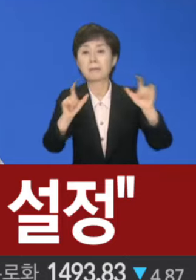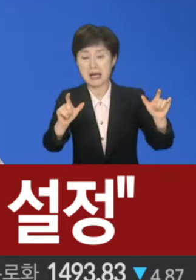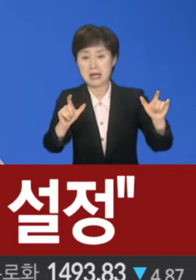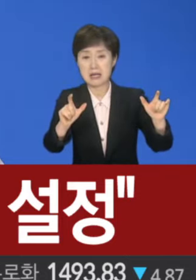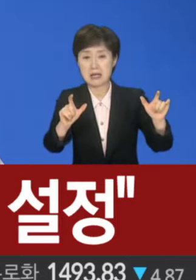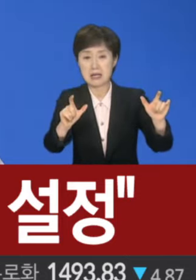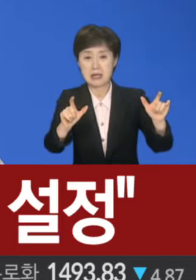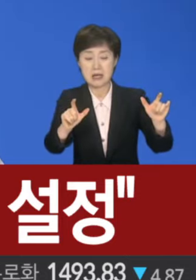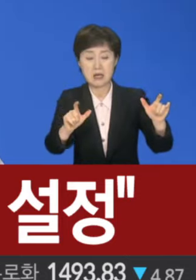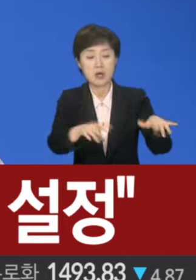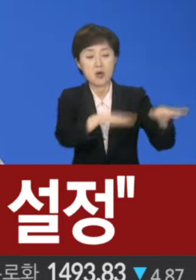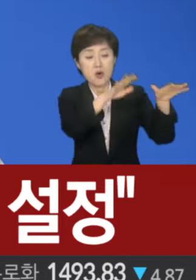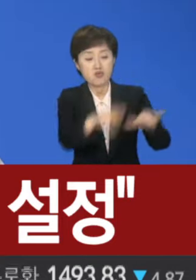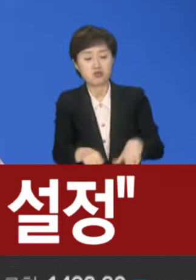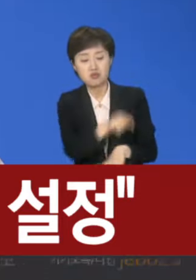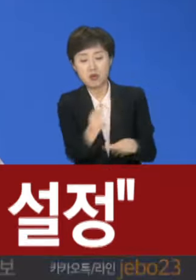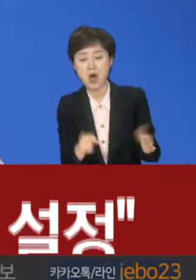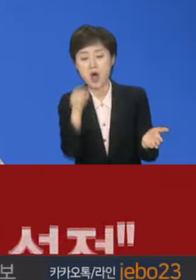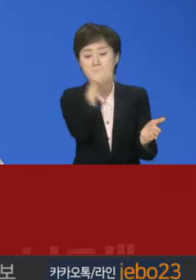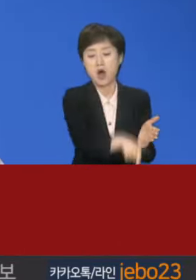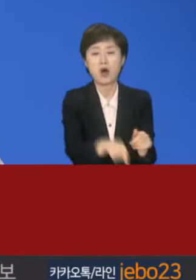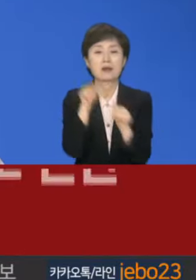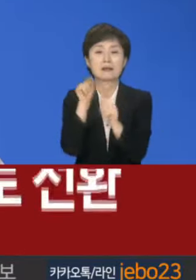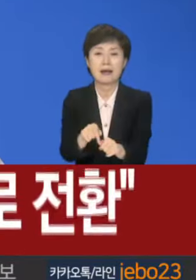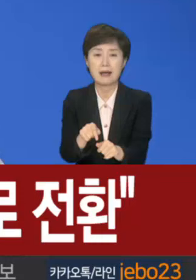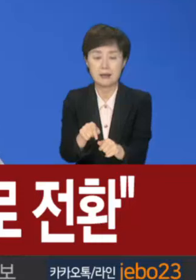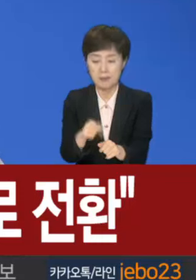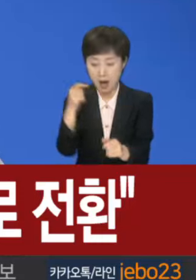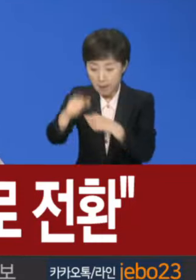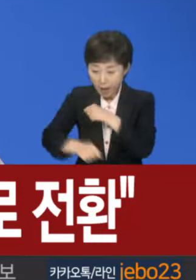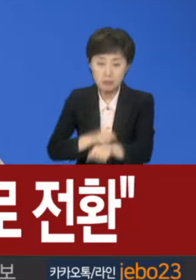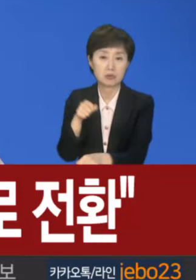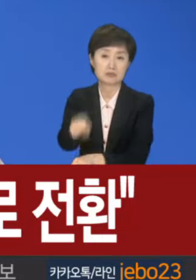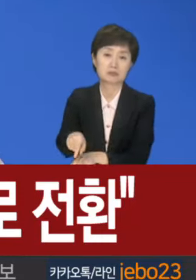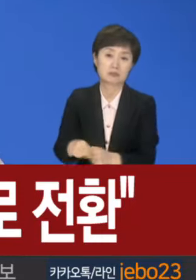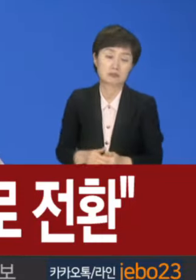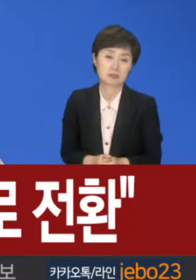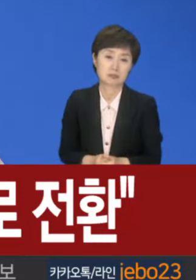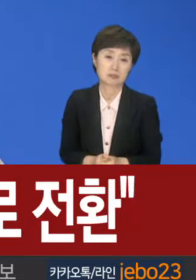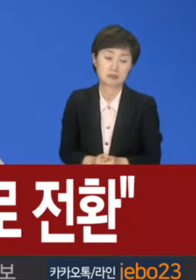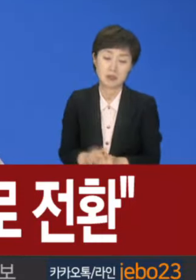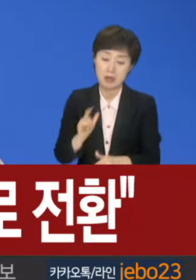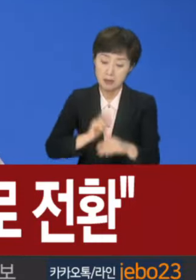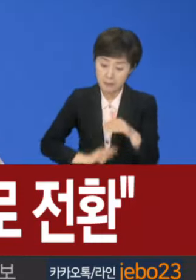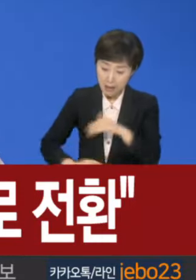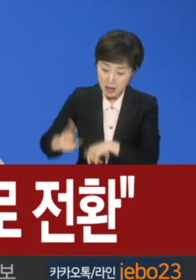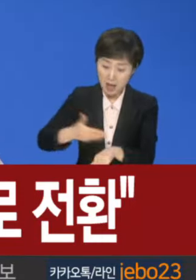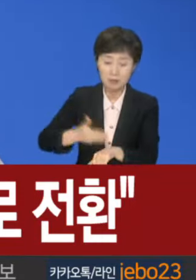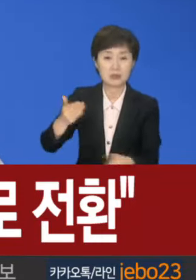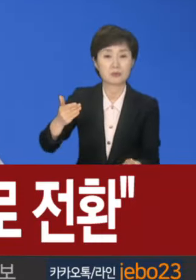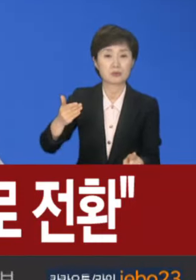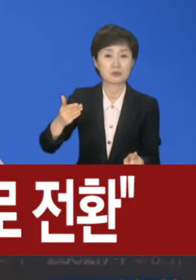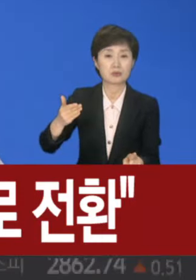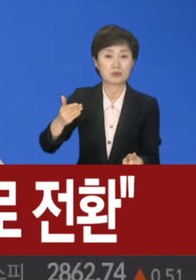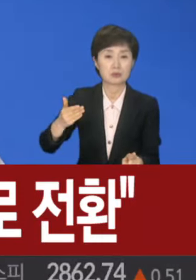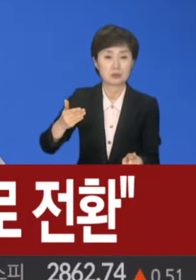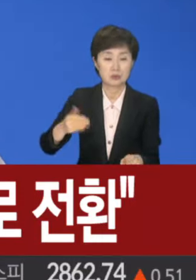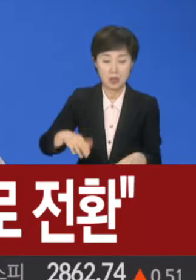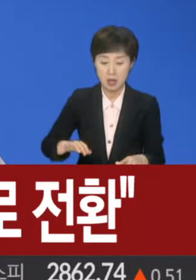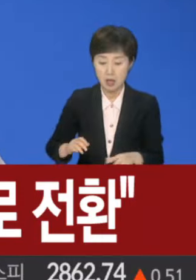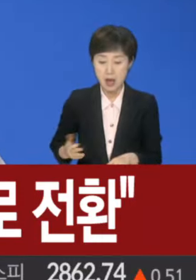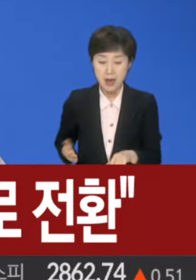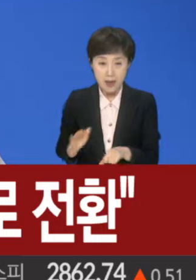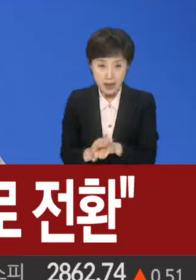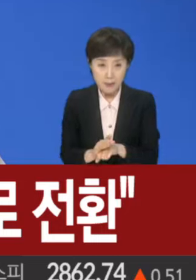사실상 수중수색으로 오인케 하는 지시를 임의로 함으로써 다음날 9시 1분경 피해자 소속 포